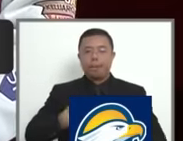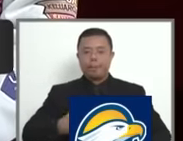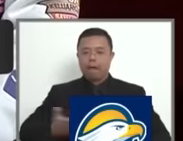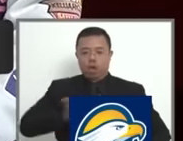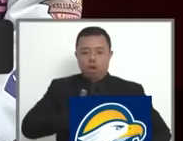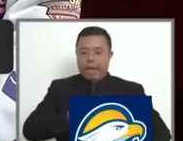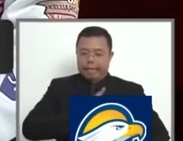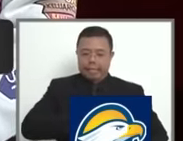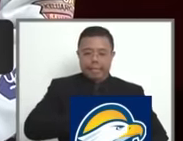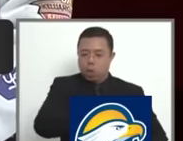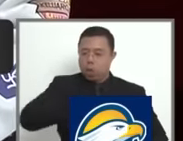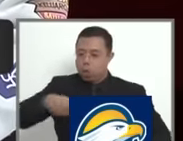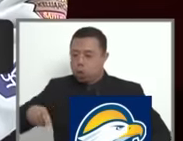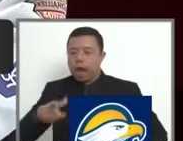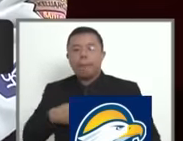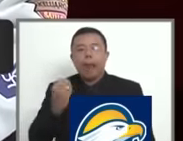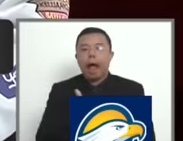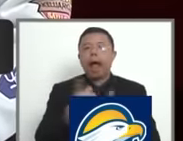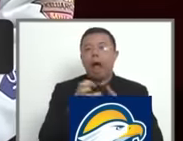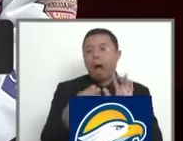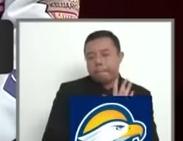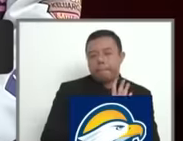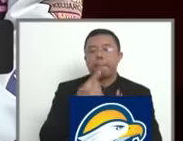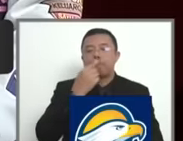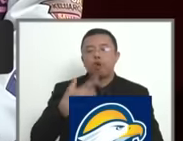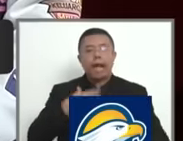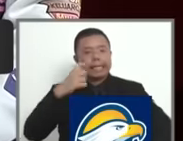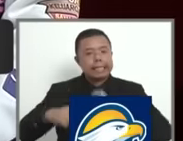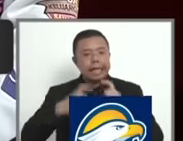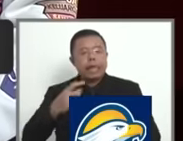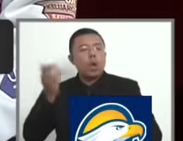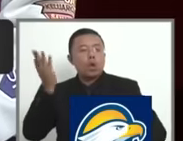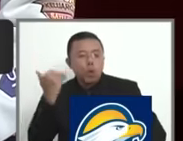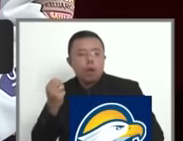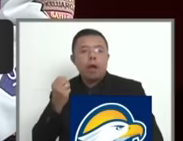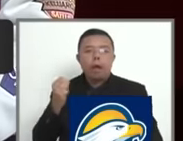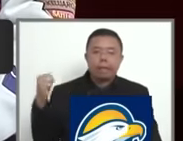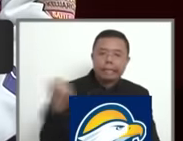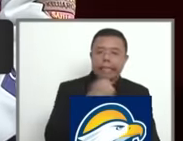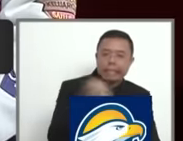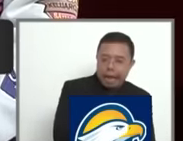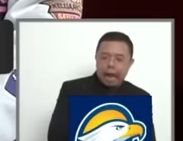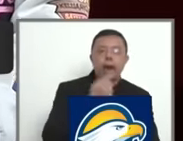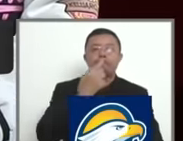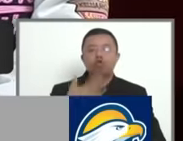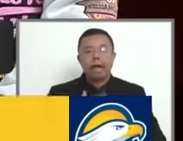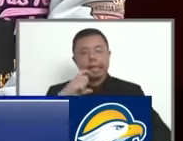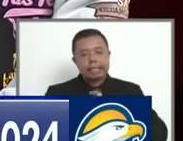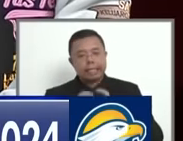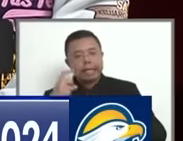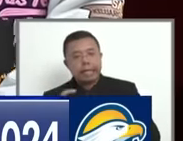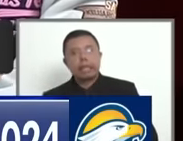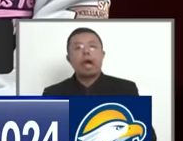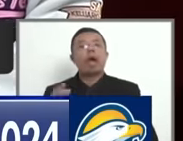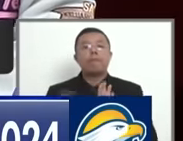dan yang punya rekam jejak pelanggar HAM yang punya rekam jejak untuk melakukan kekerasan yang punya rekam